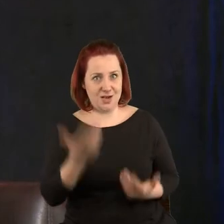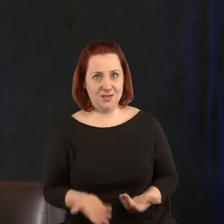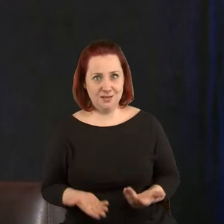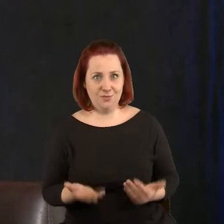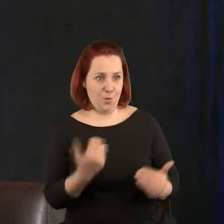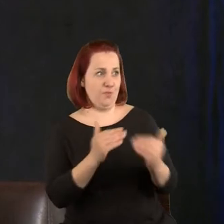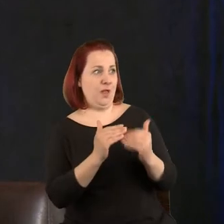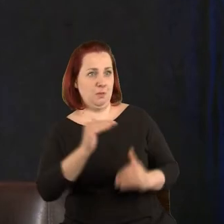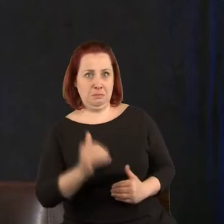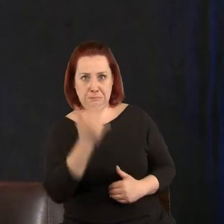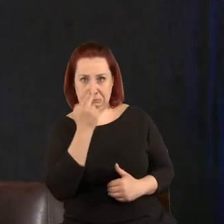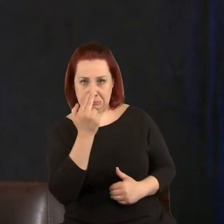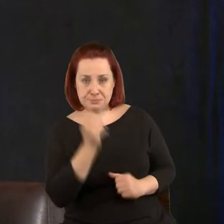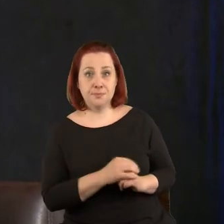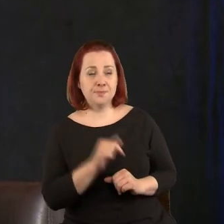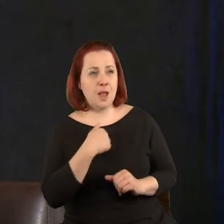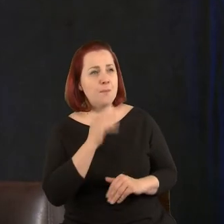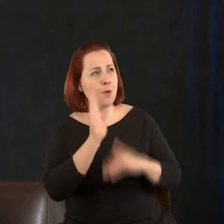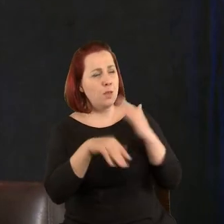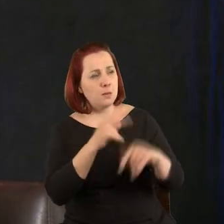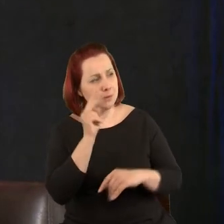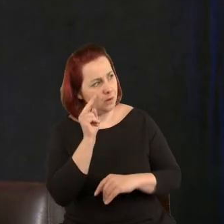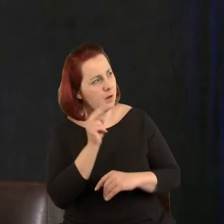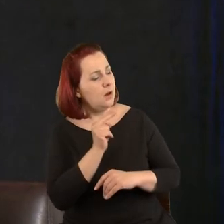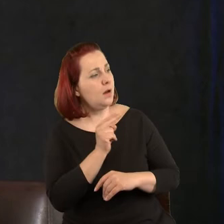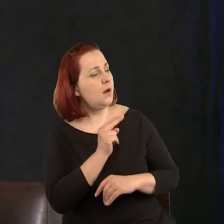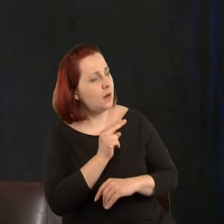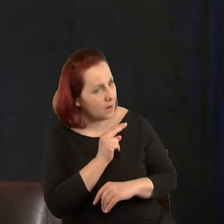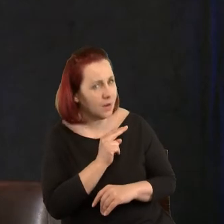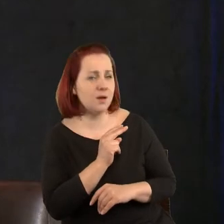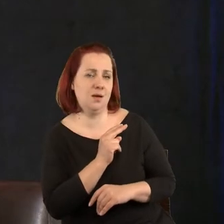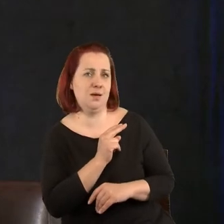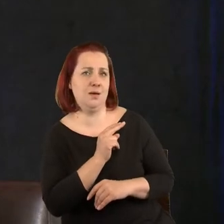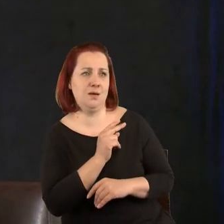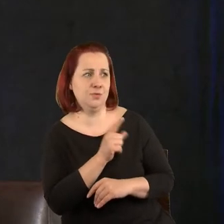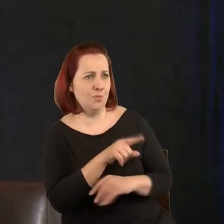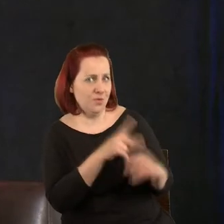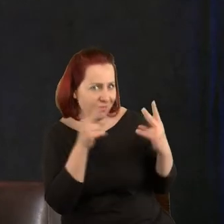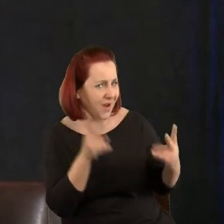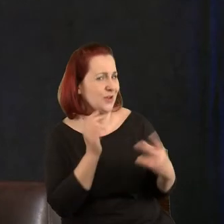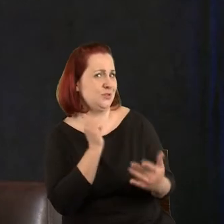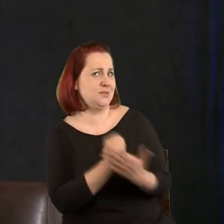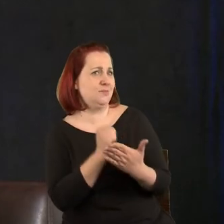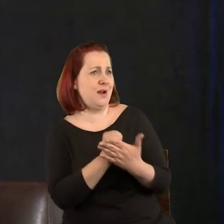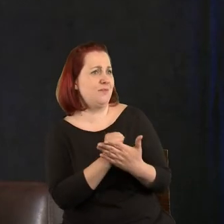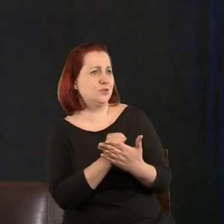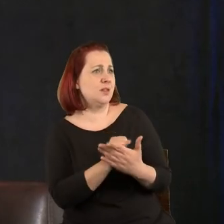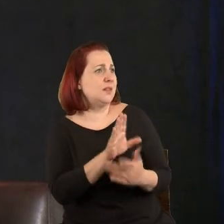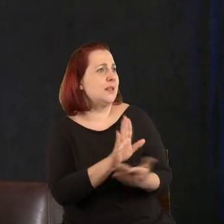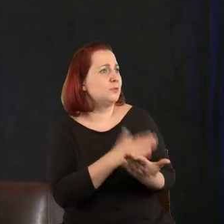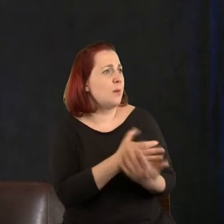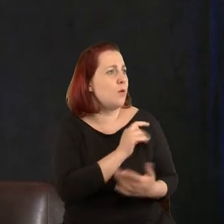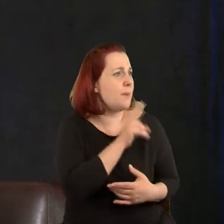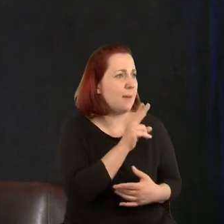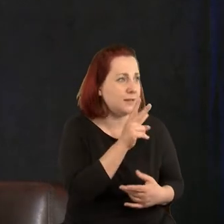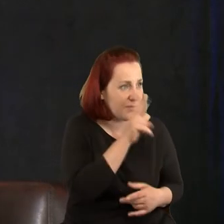I jakby dopiero potem to widziałam, że to były takie ważne rzeczy, że czegoś nie widziała moja mama, ale widziała